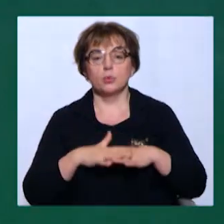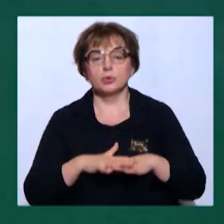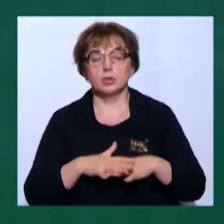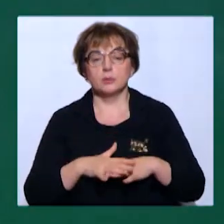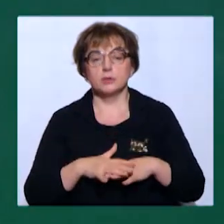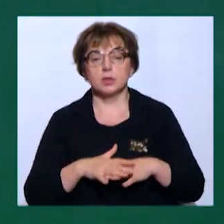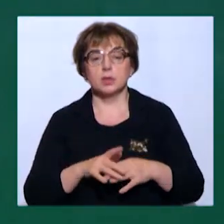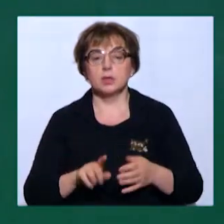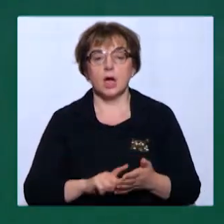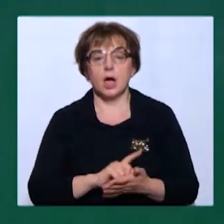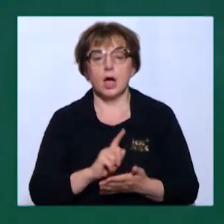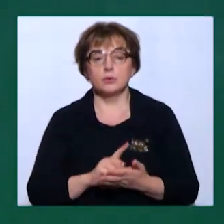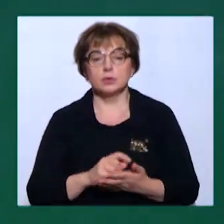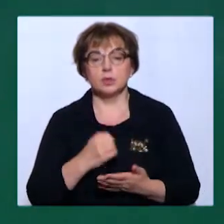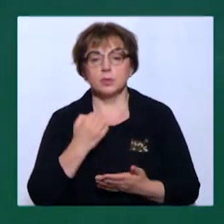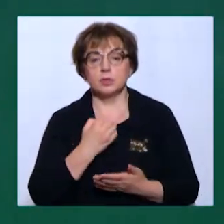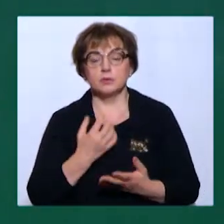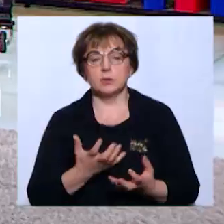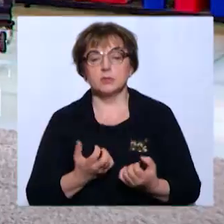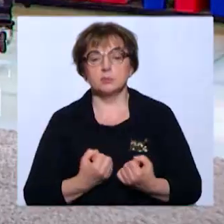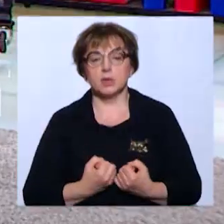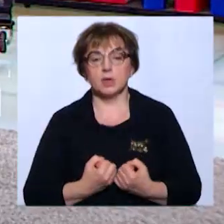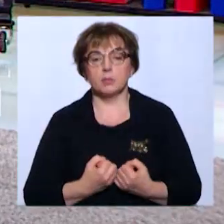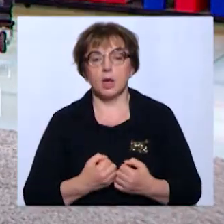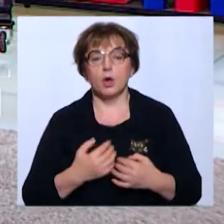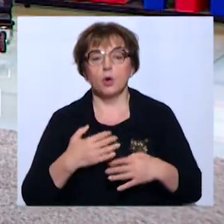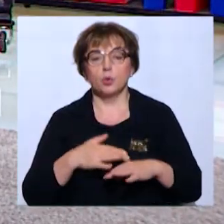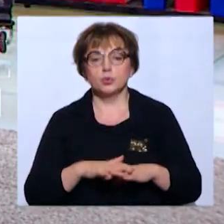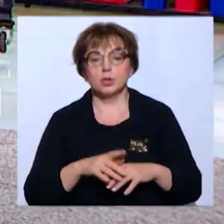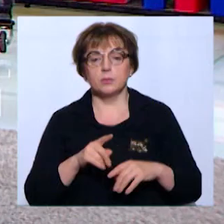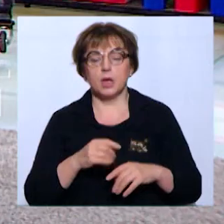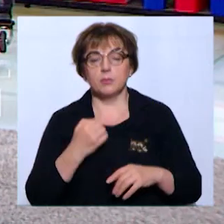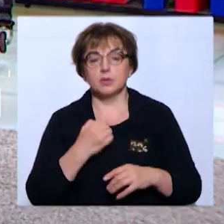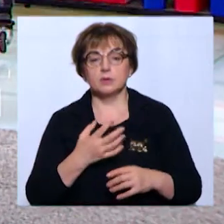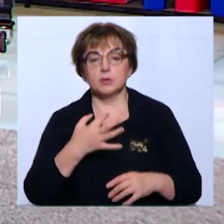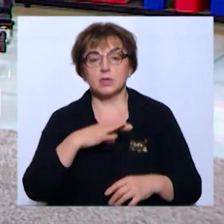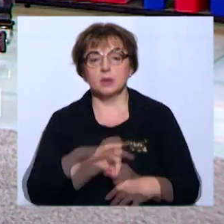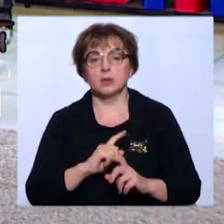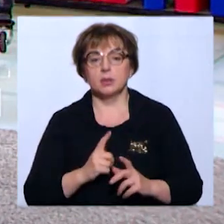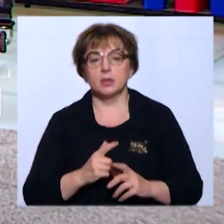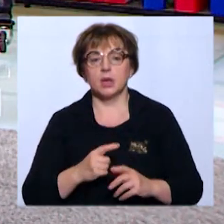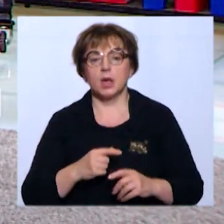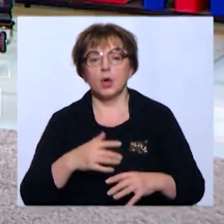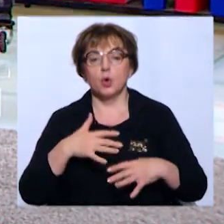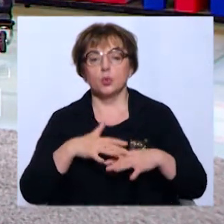უჯრედებისათვის აუცილებელი ნივთიერებების მიღება. საკვები ნივთიერებებისაგან ხდება უჯრედისათვის